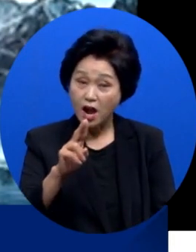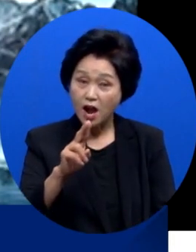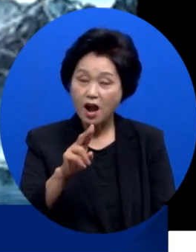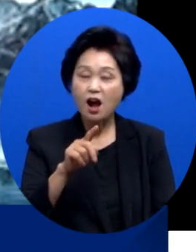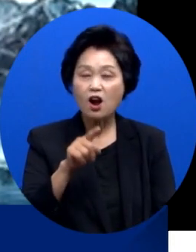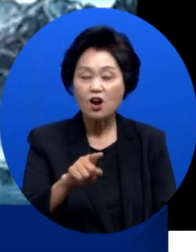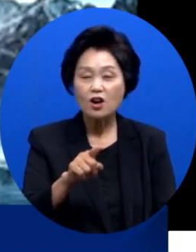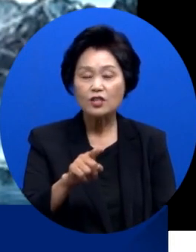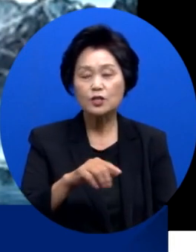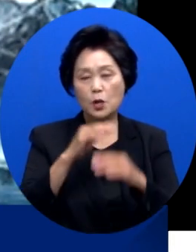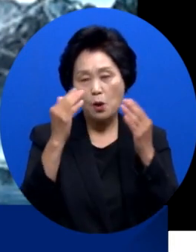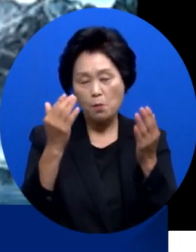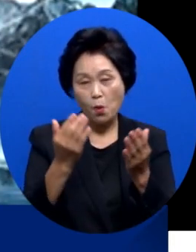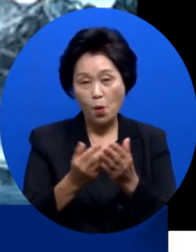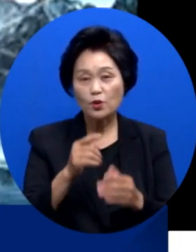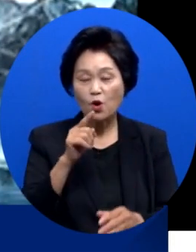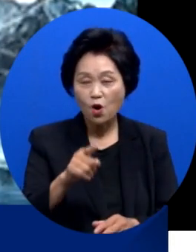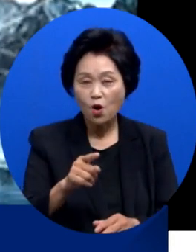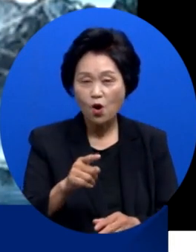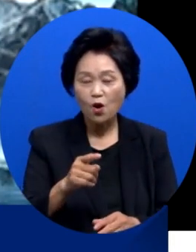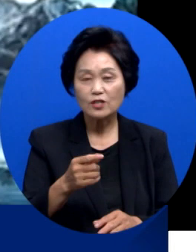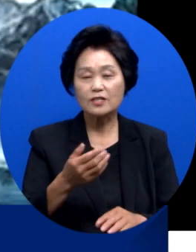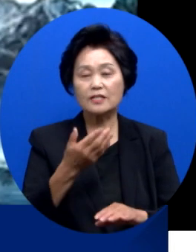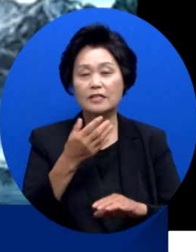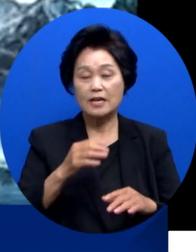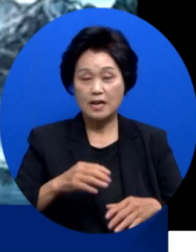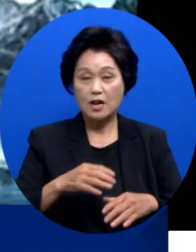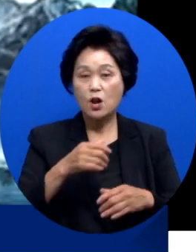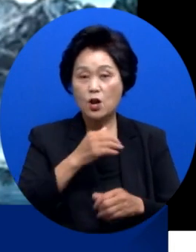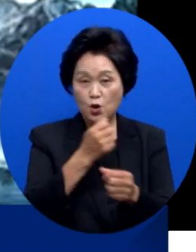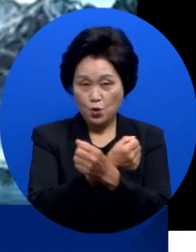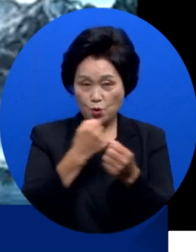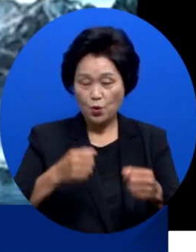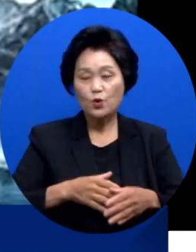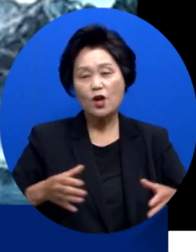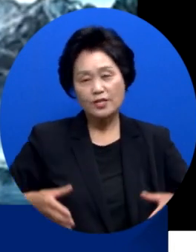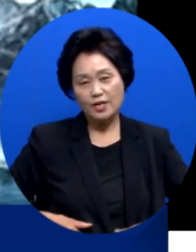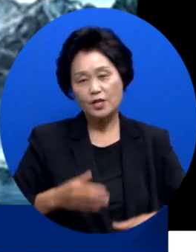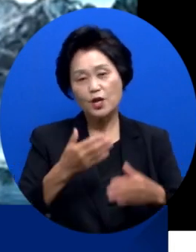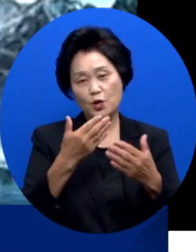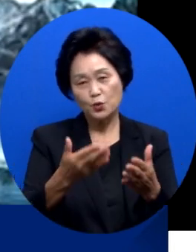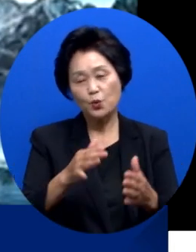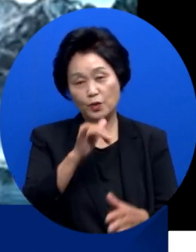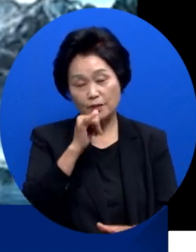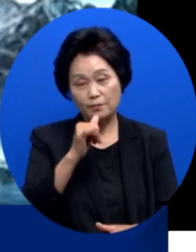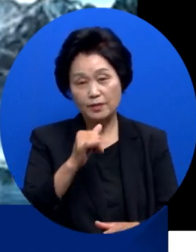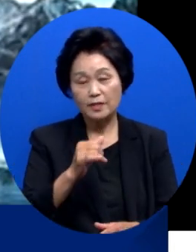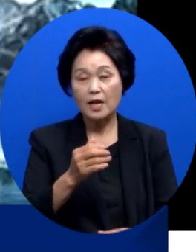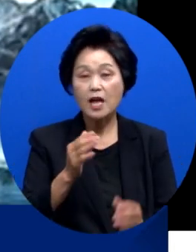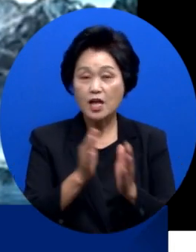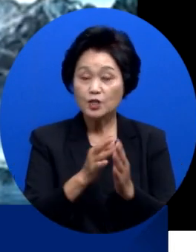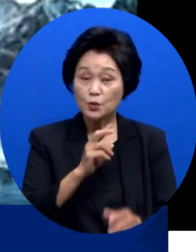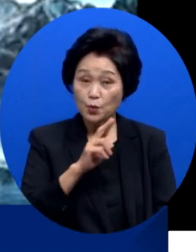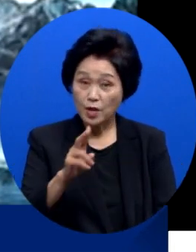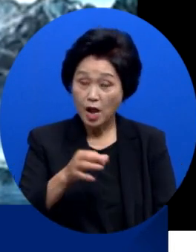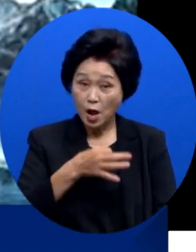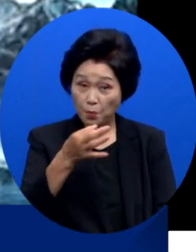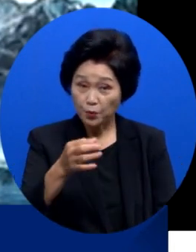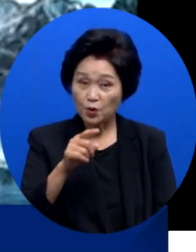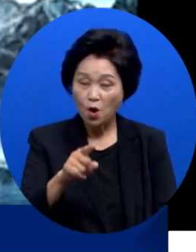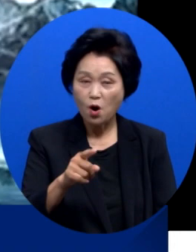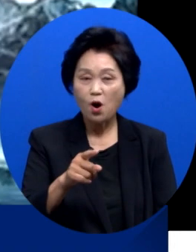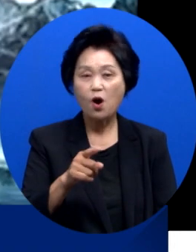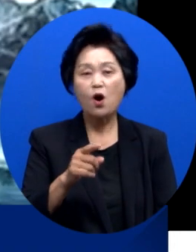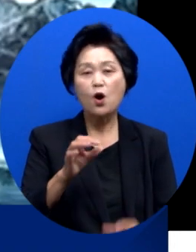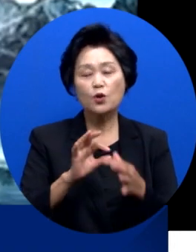그래서 다름을 인정하는 게 아 이 친구 라는 마랑 막이 우정이라는 하나로 인해서 다름이 인정이 되어 지는 것